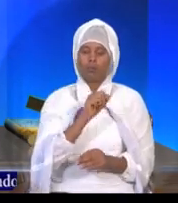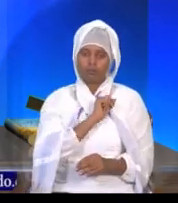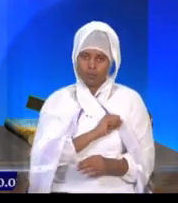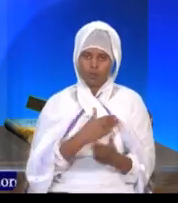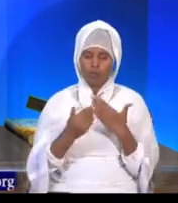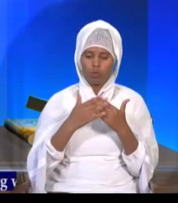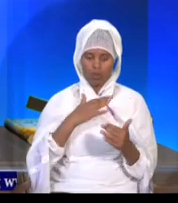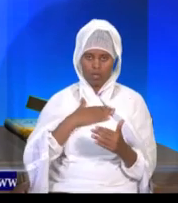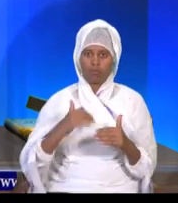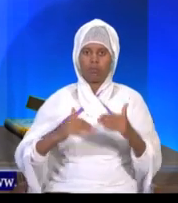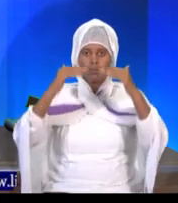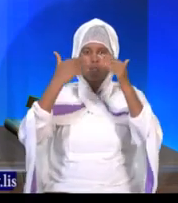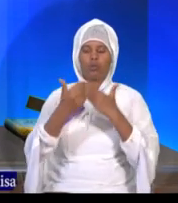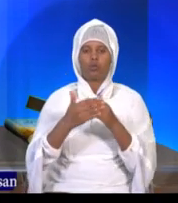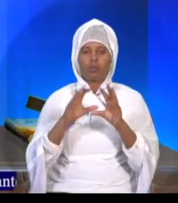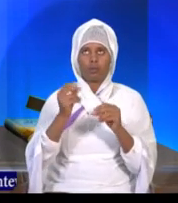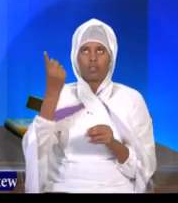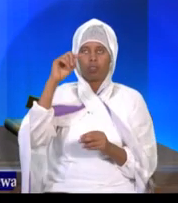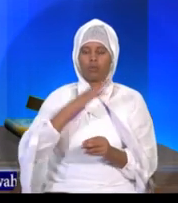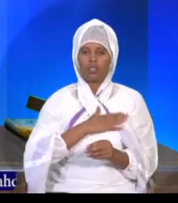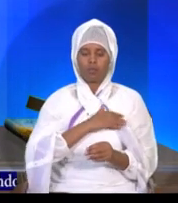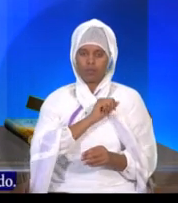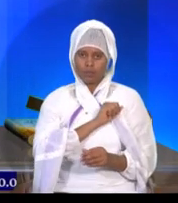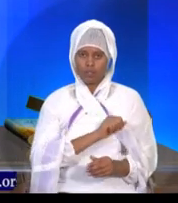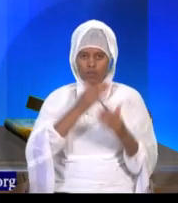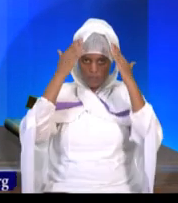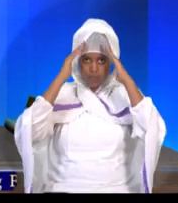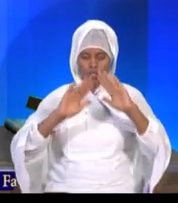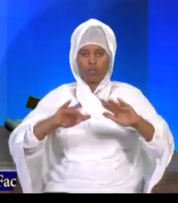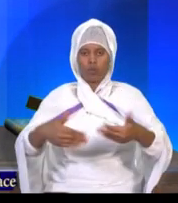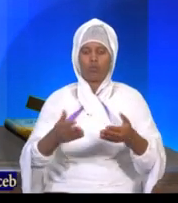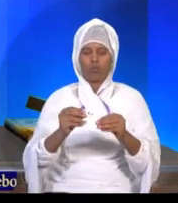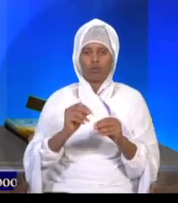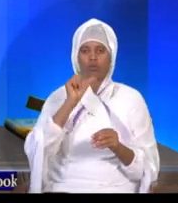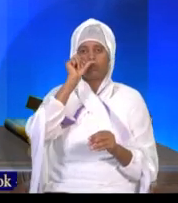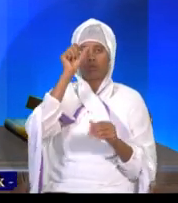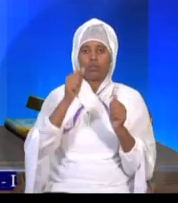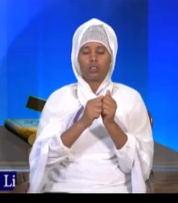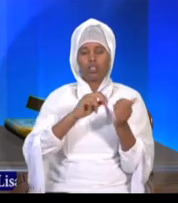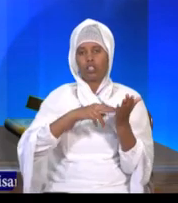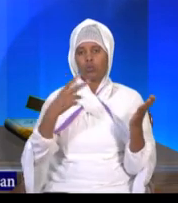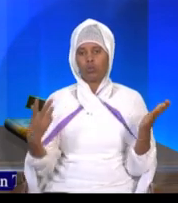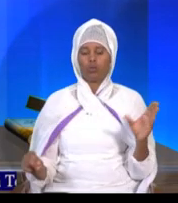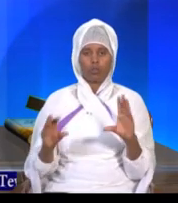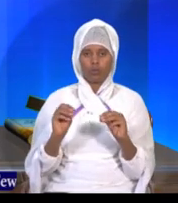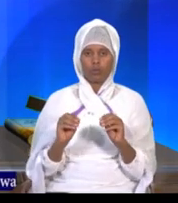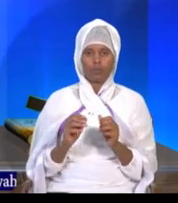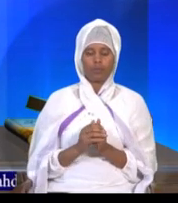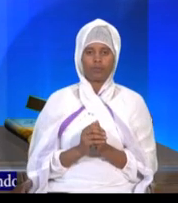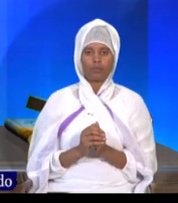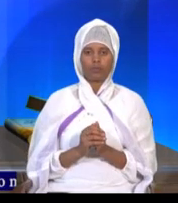ولو أنا لعلك بلوكم يزبل زابير نتحتاج تسقاهيوه نتوم لعبايقن